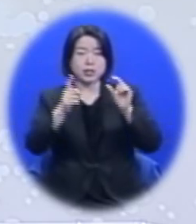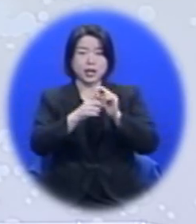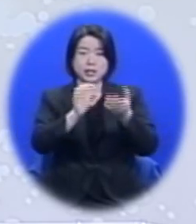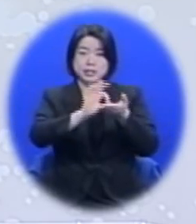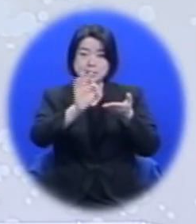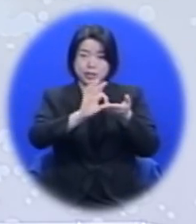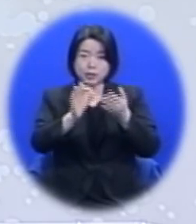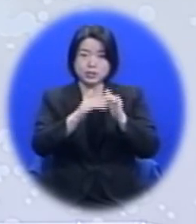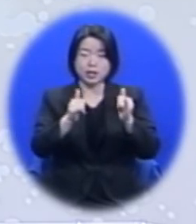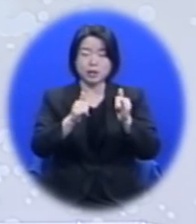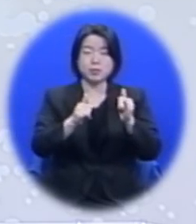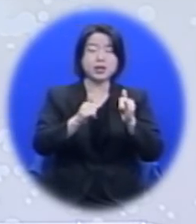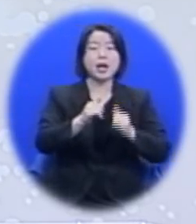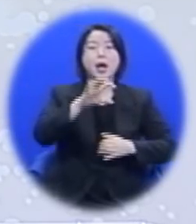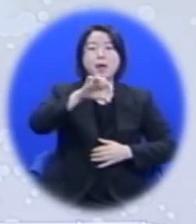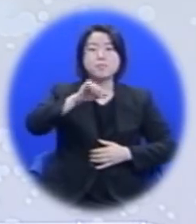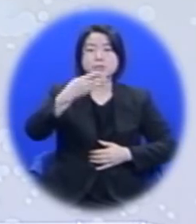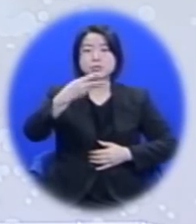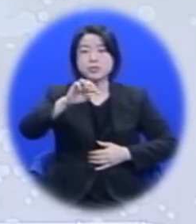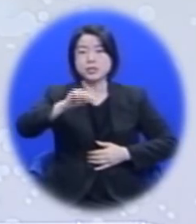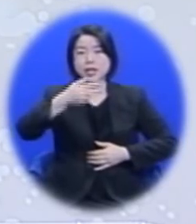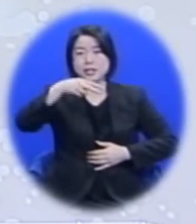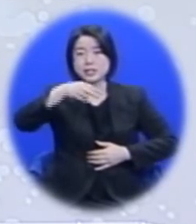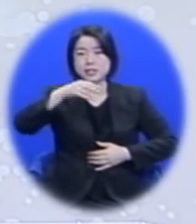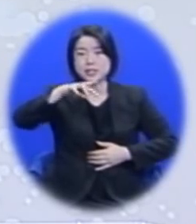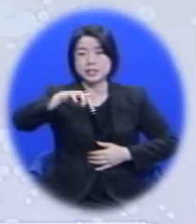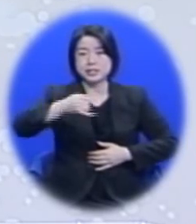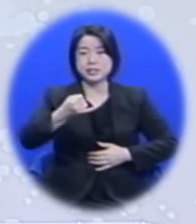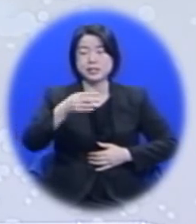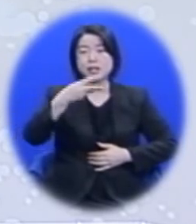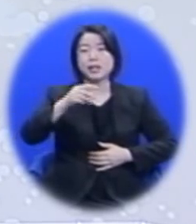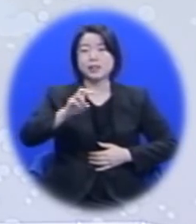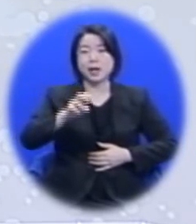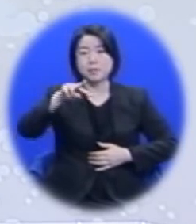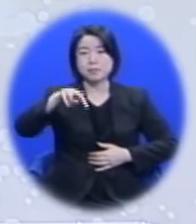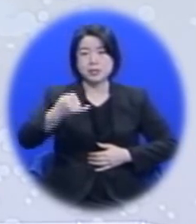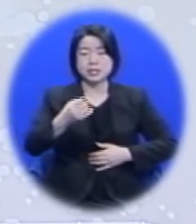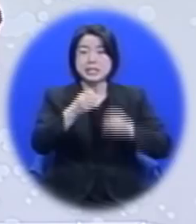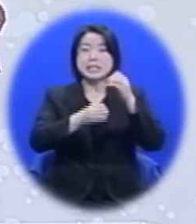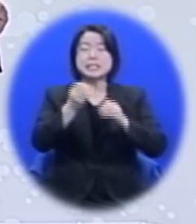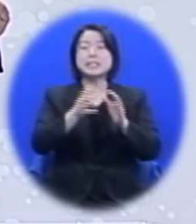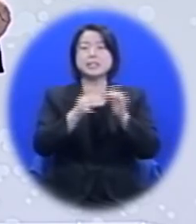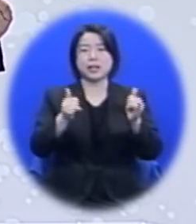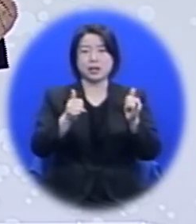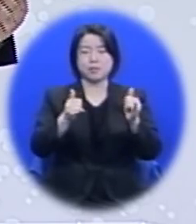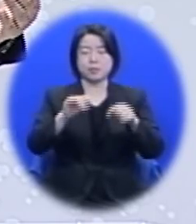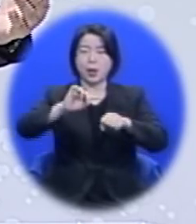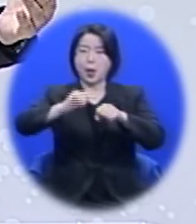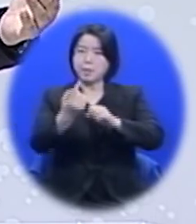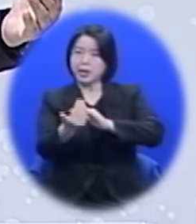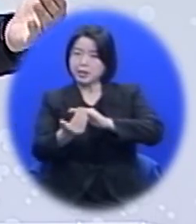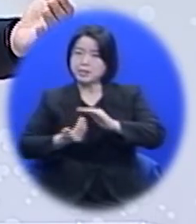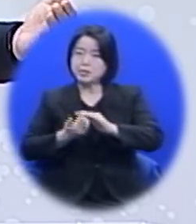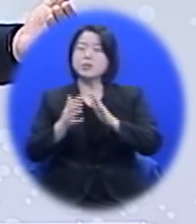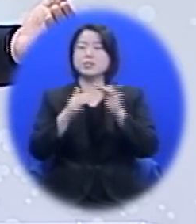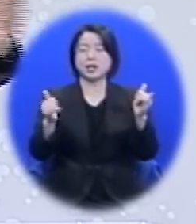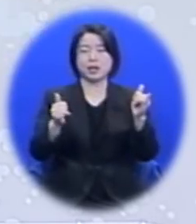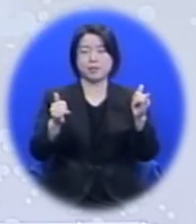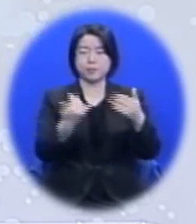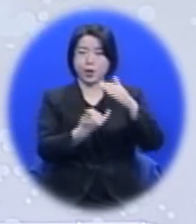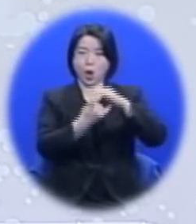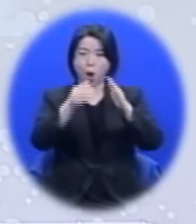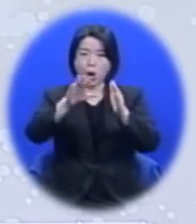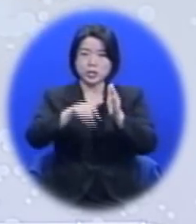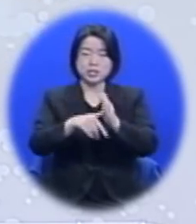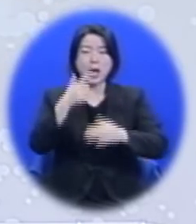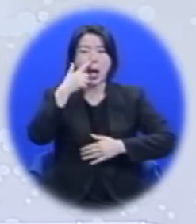톰슨이라는 시인입니다. 프랜시스 톰슨은 지금부터 한 100여 년 전 분입니다. 그는 어린 시절에